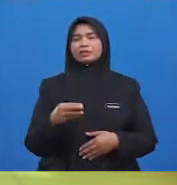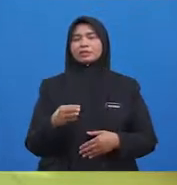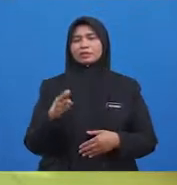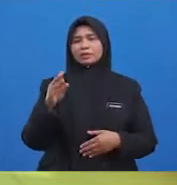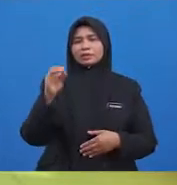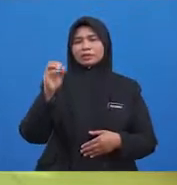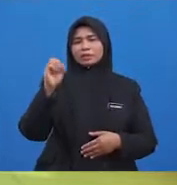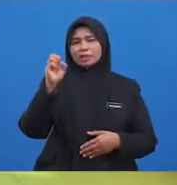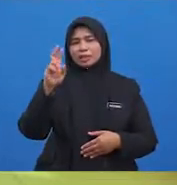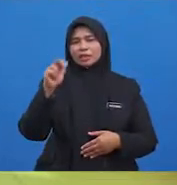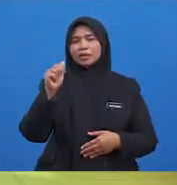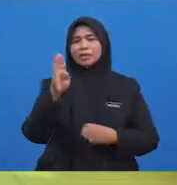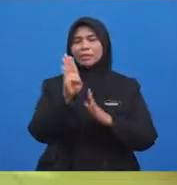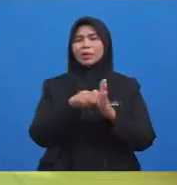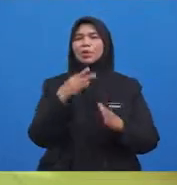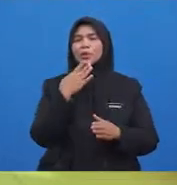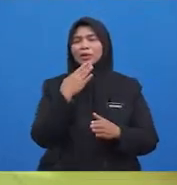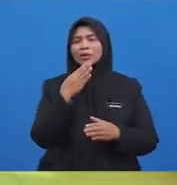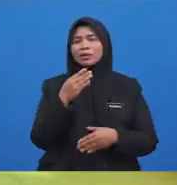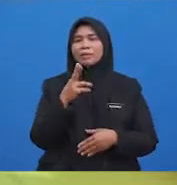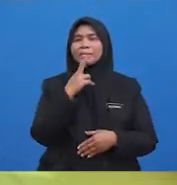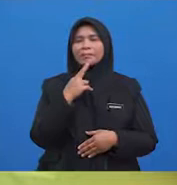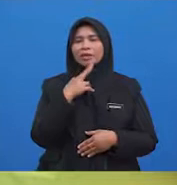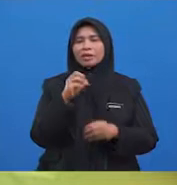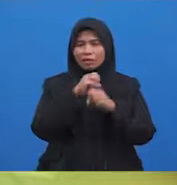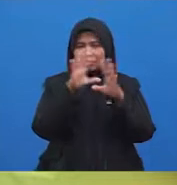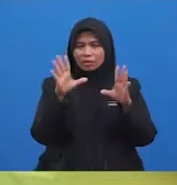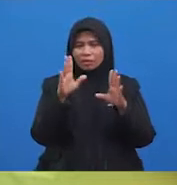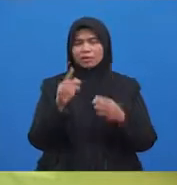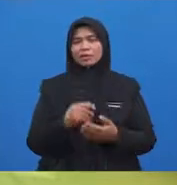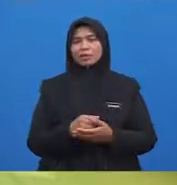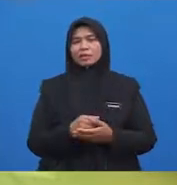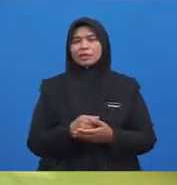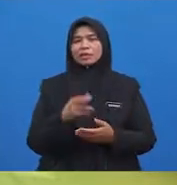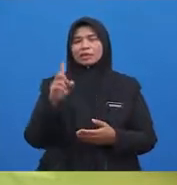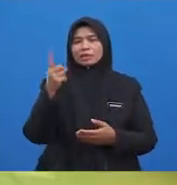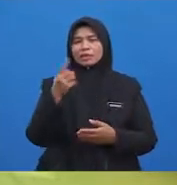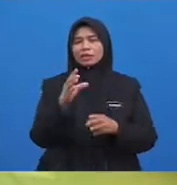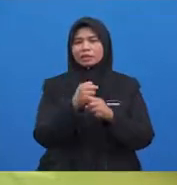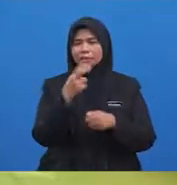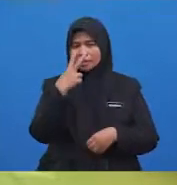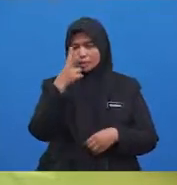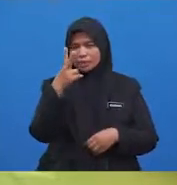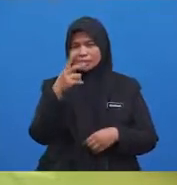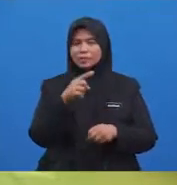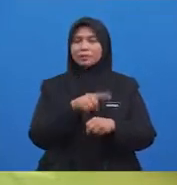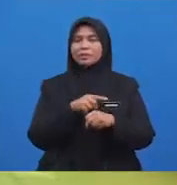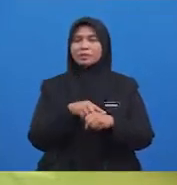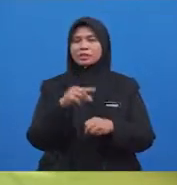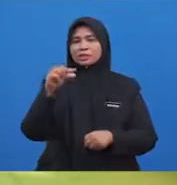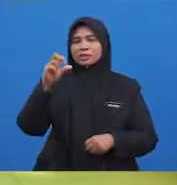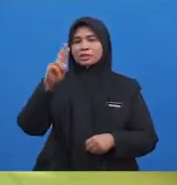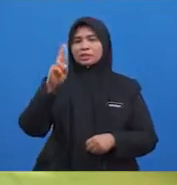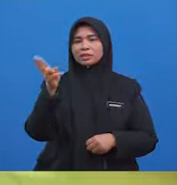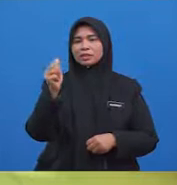Keane ia berwarna merah terang kromosfer ah hanya dapat dilihat semasa gerhana